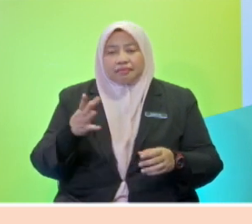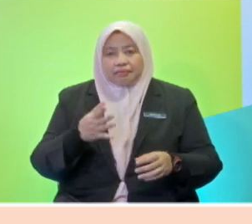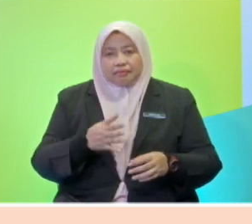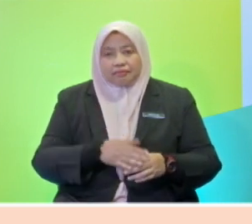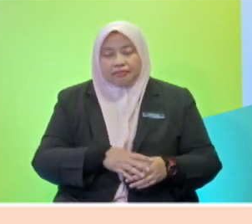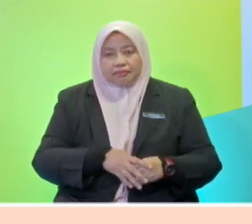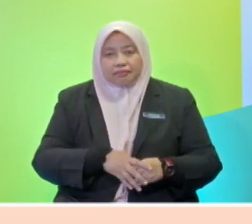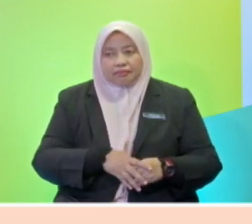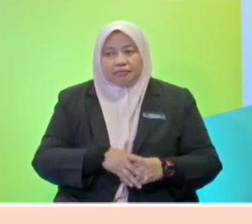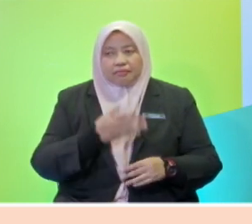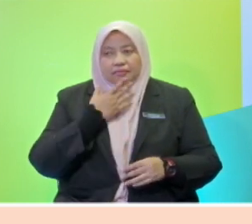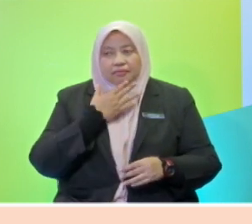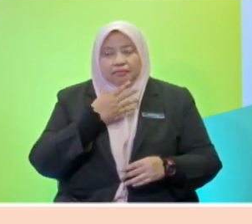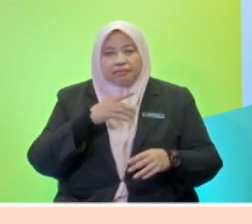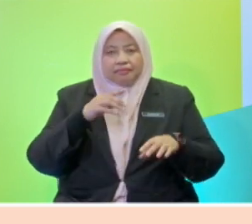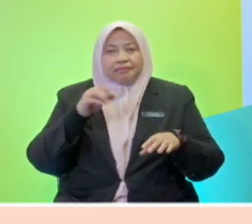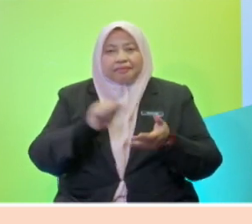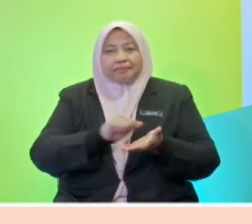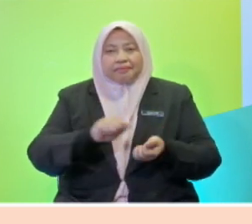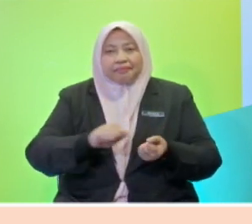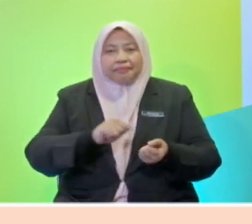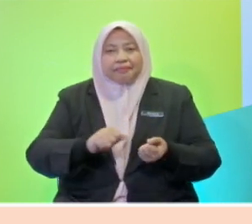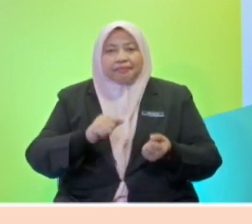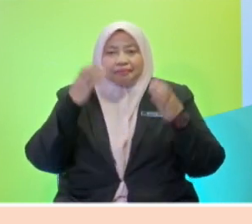Mari kita boros gigi